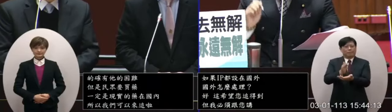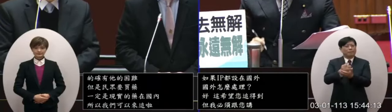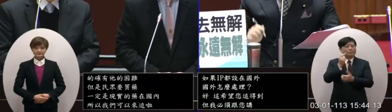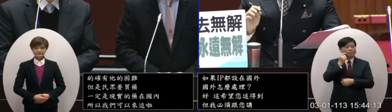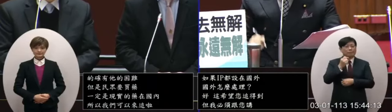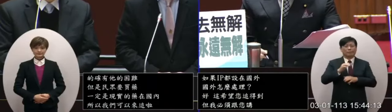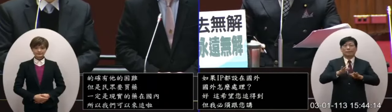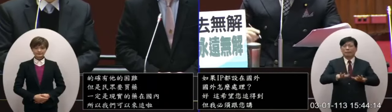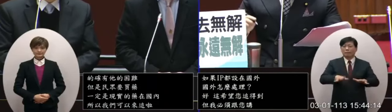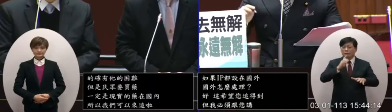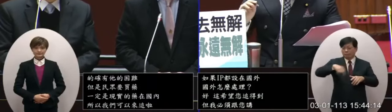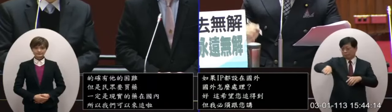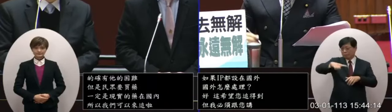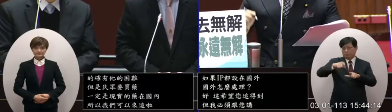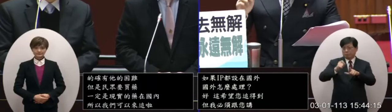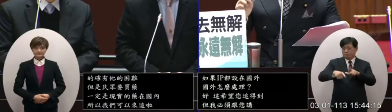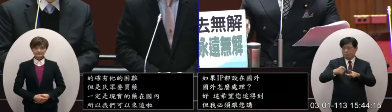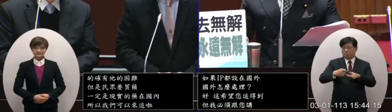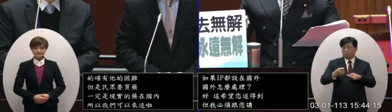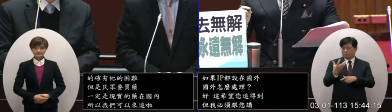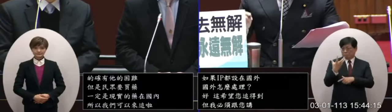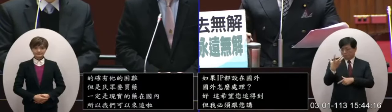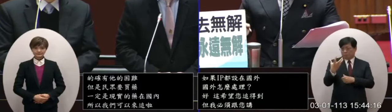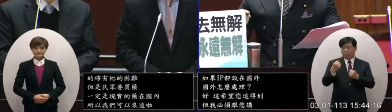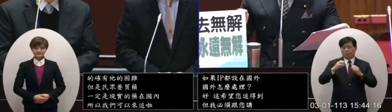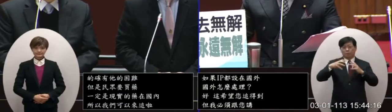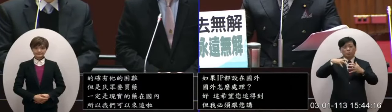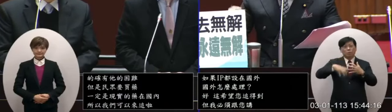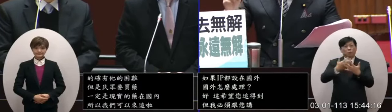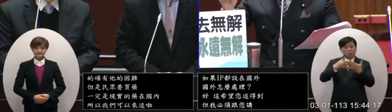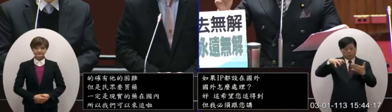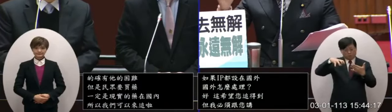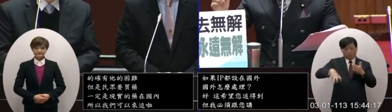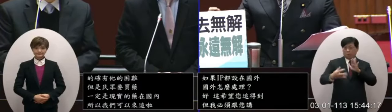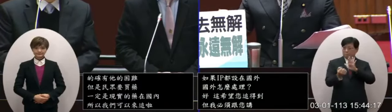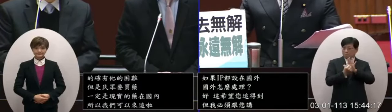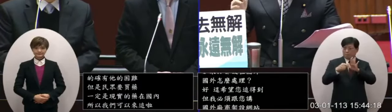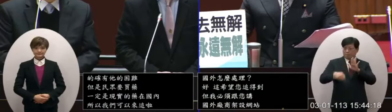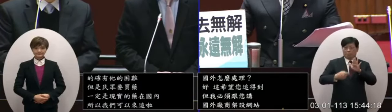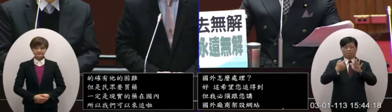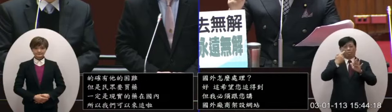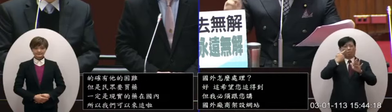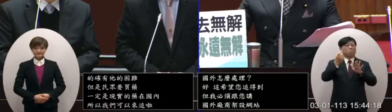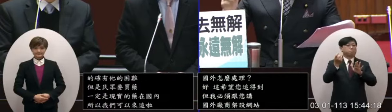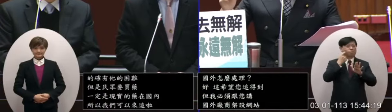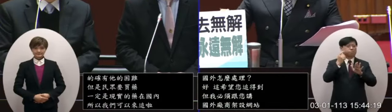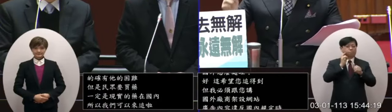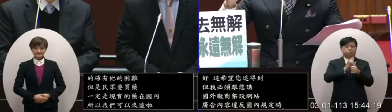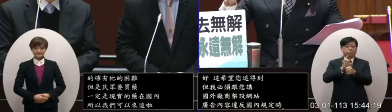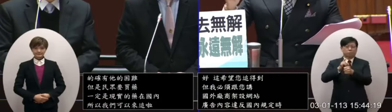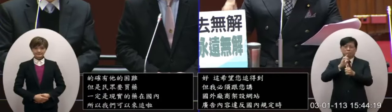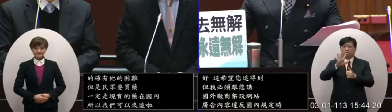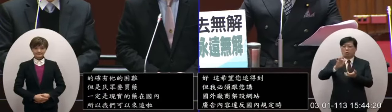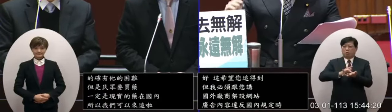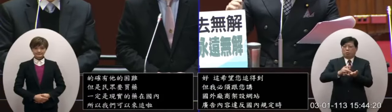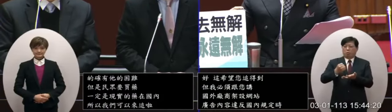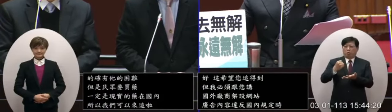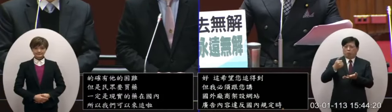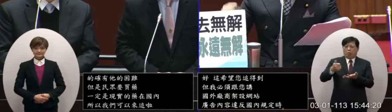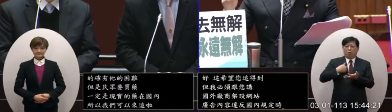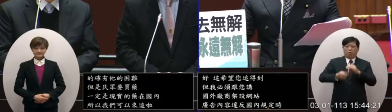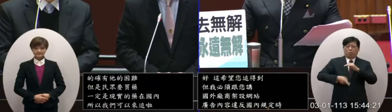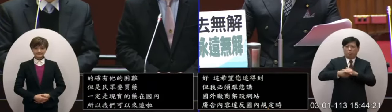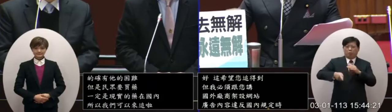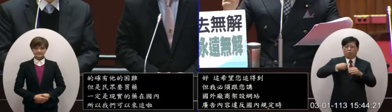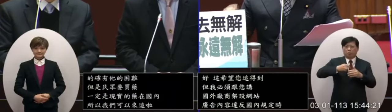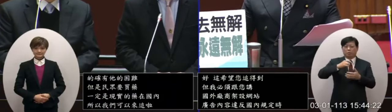为。而如今业者都在国内网站刊登这种夸大不实、宣称医疗广告违反